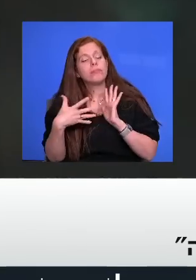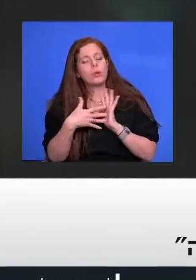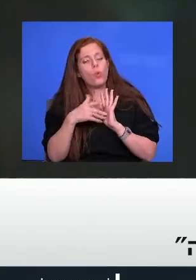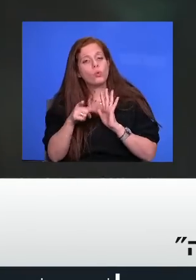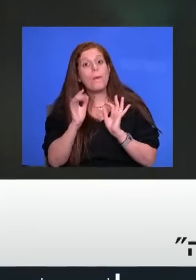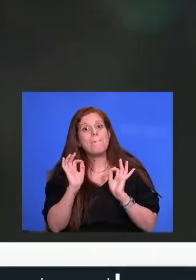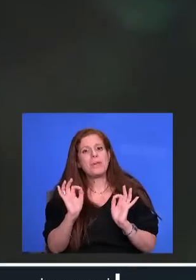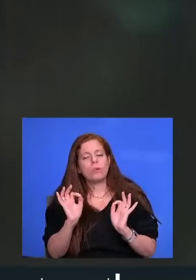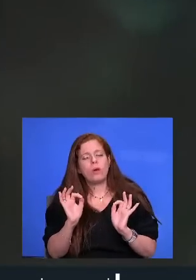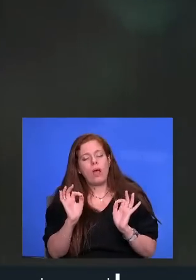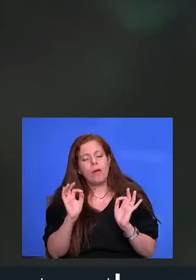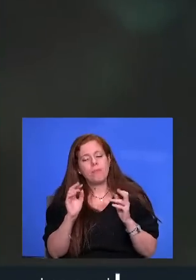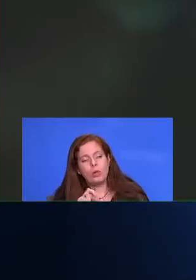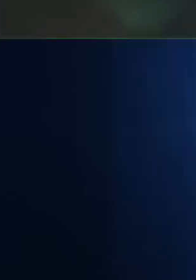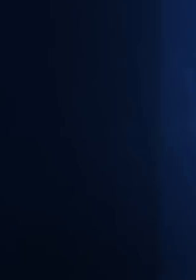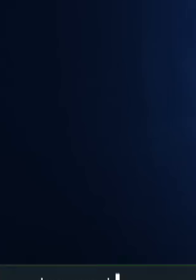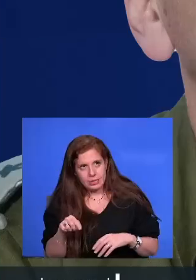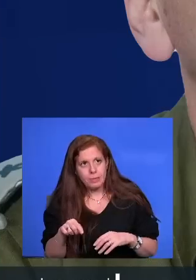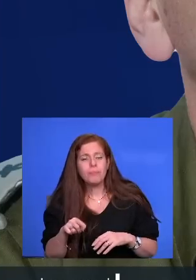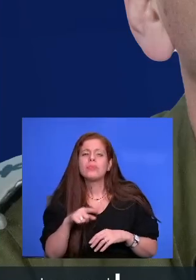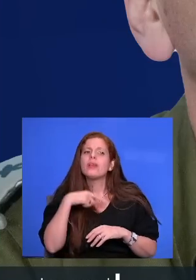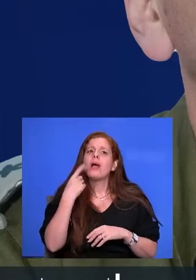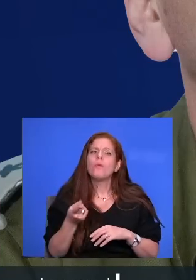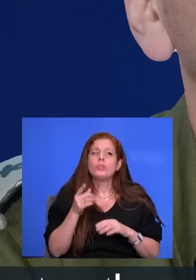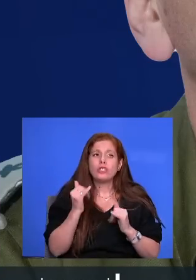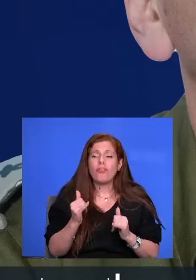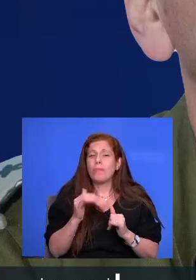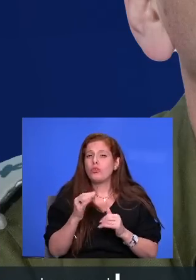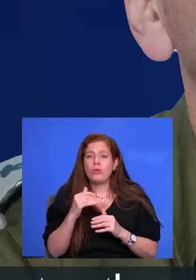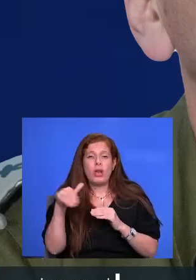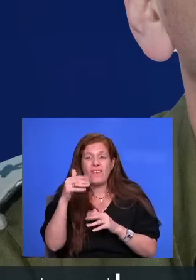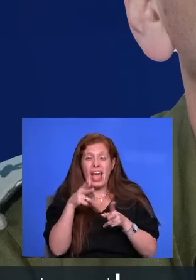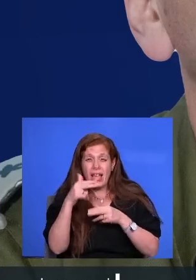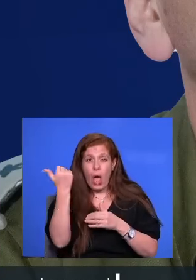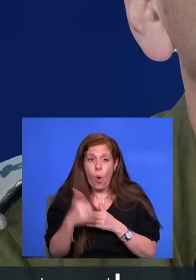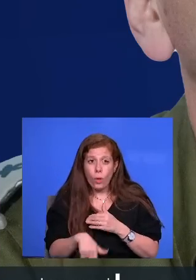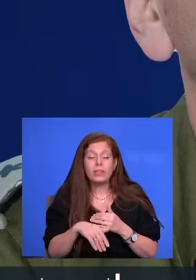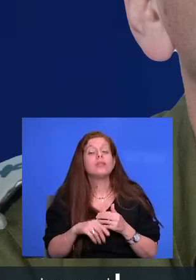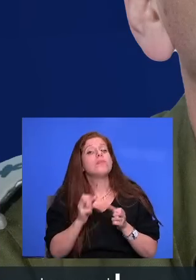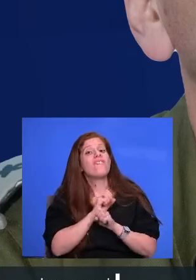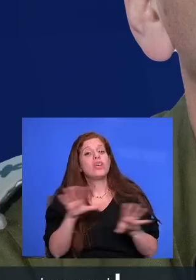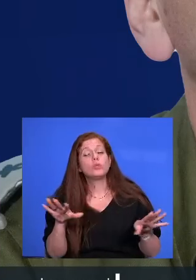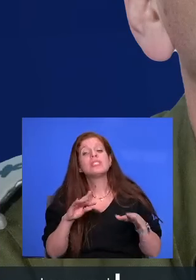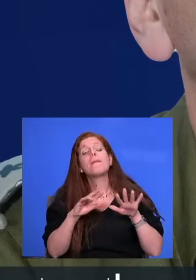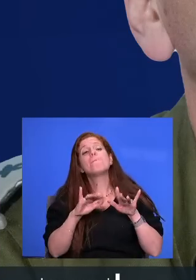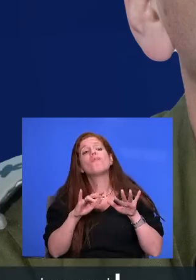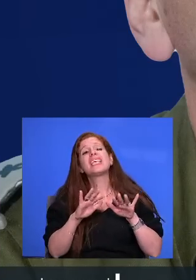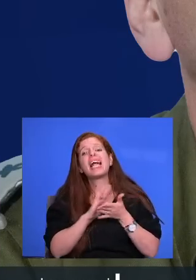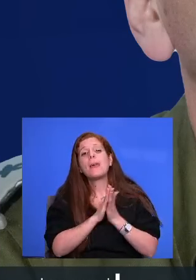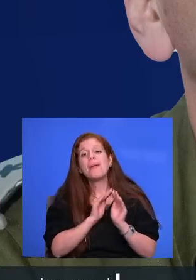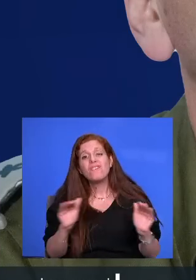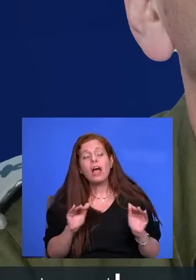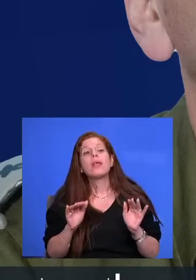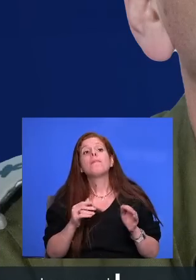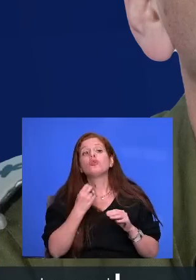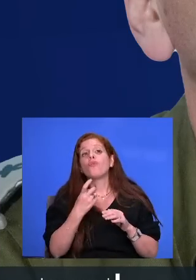דובר צה"ל. אוגדן פרקי המנהיגות מצוי בשלבי העריכה האחרונים, עתיד להיות מופץ למשרתי צה"ל בגרסה דיגיטלית בלבד. הוא יופץ ללא עלות בשבועות